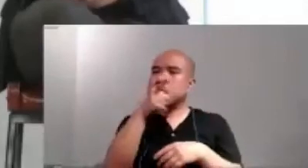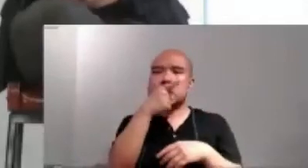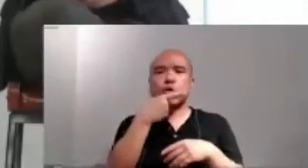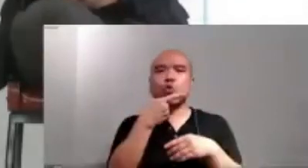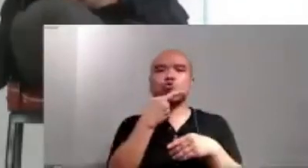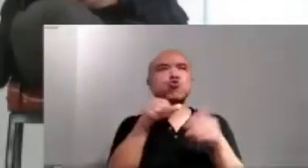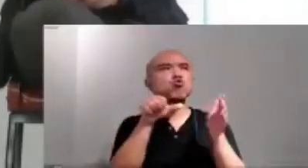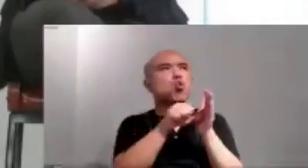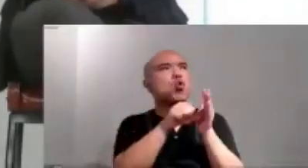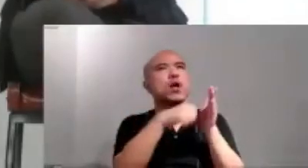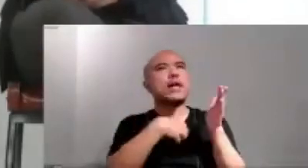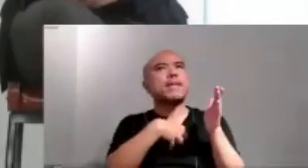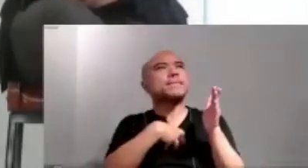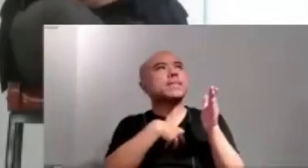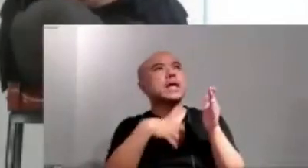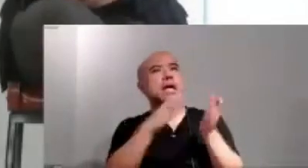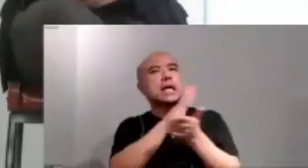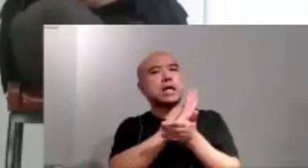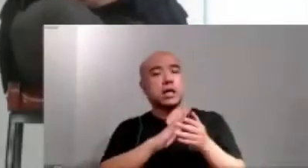Alex 先吧。 好啊好啊，其实